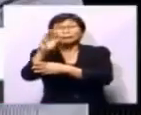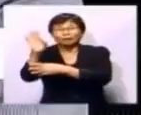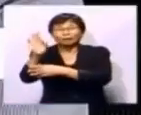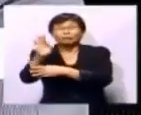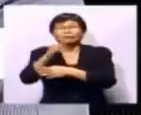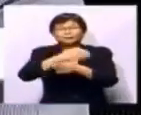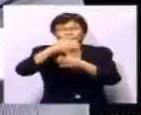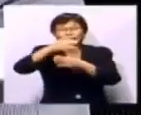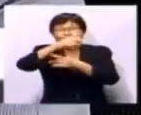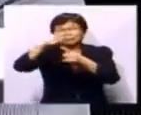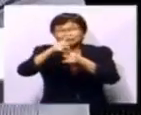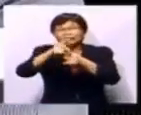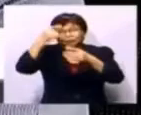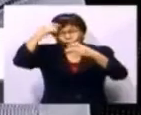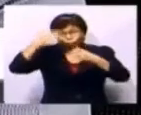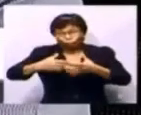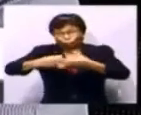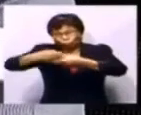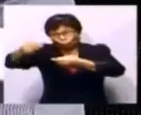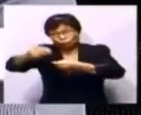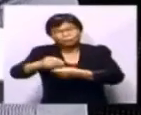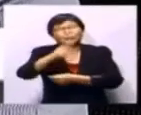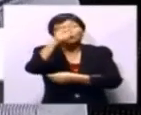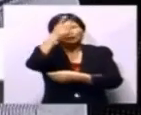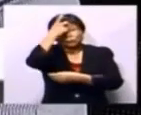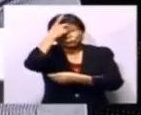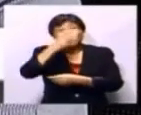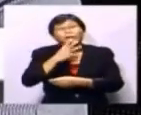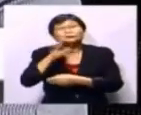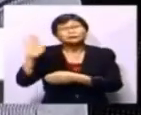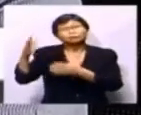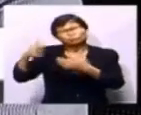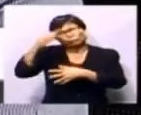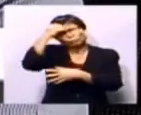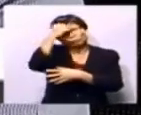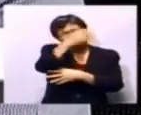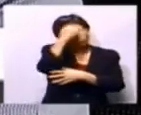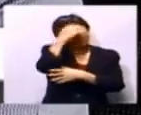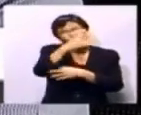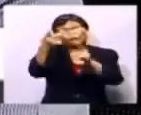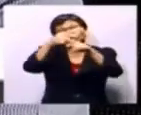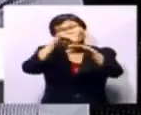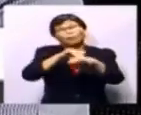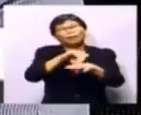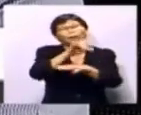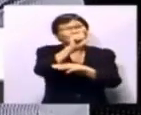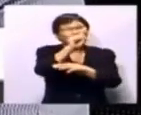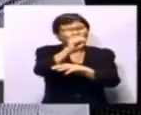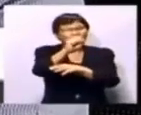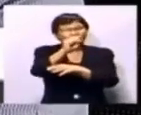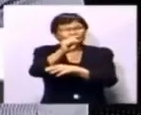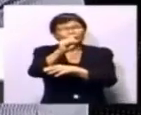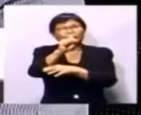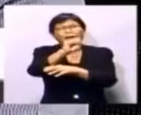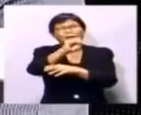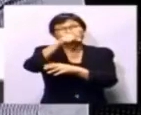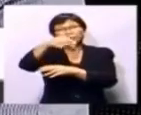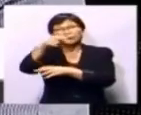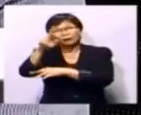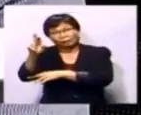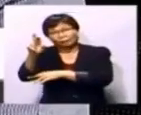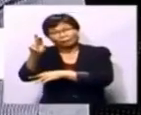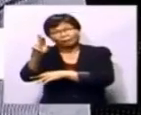dikeluarkan. Tambah Dato' Sri Norza, pihaknya juga telah memaklumkan perkara tersebut kepada Suruhanjaya Pencegahan Rasuah